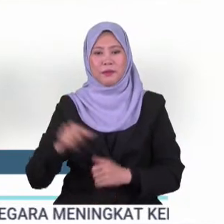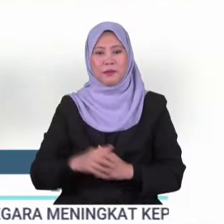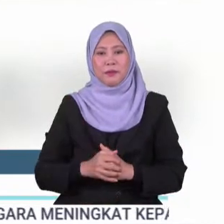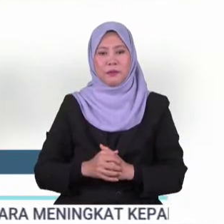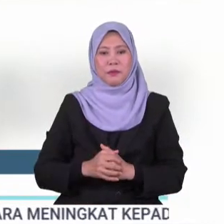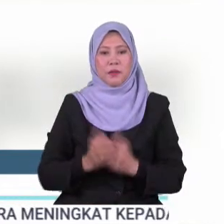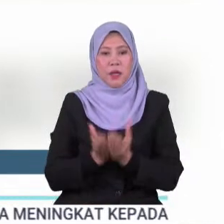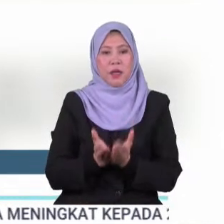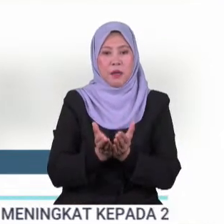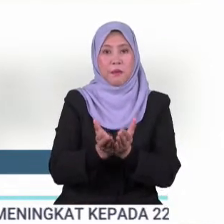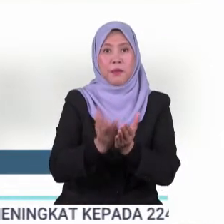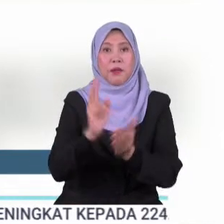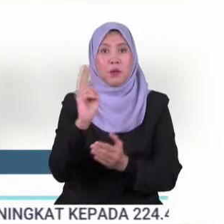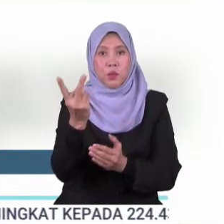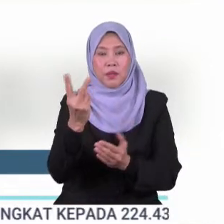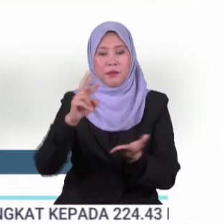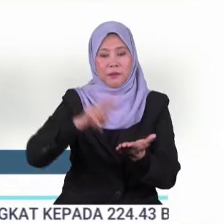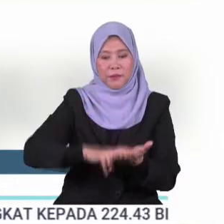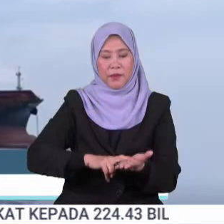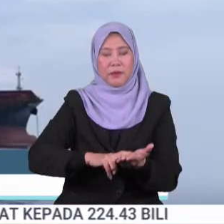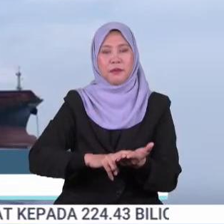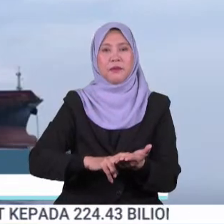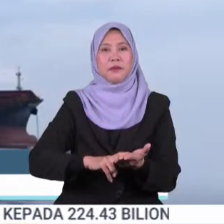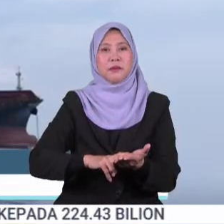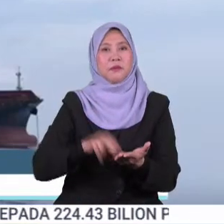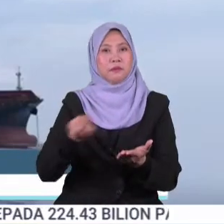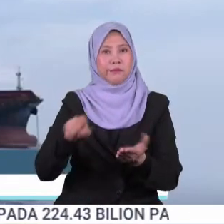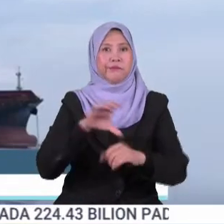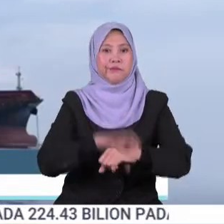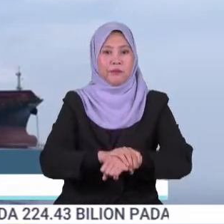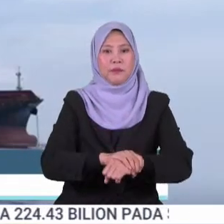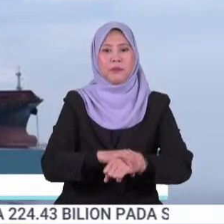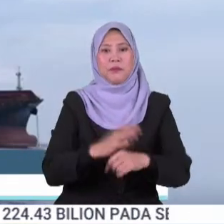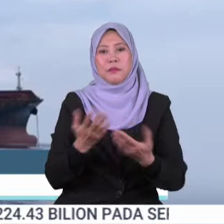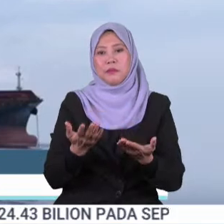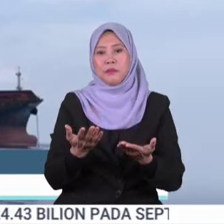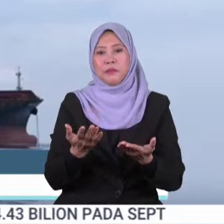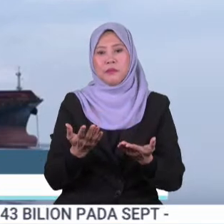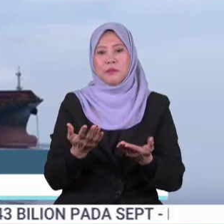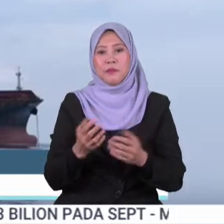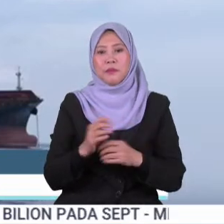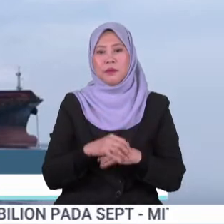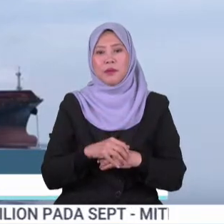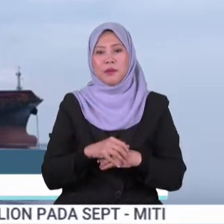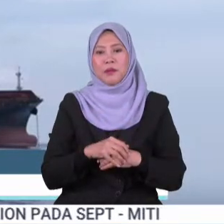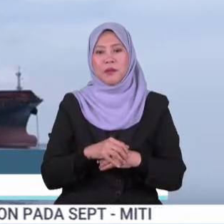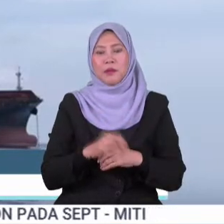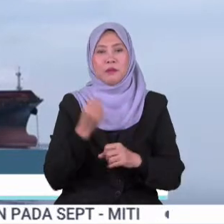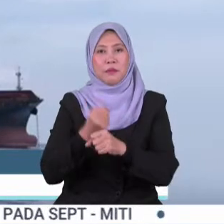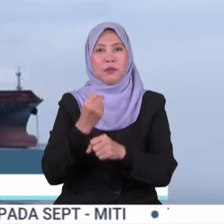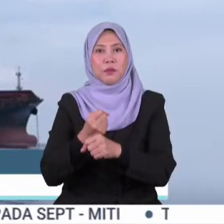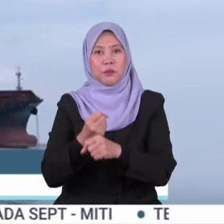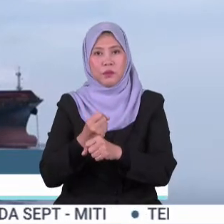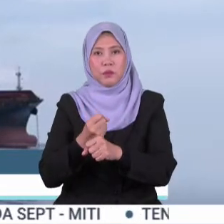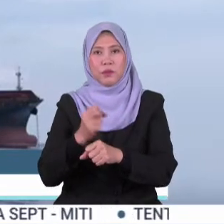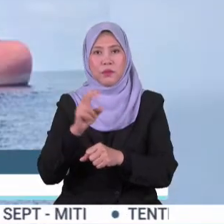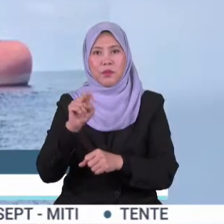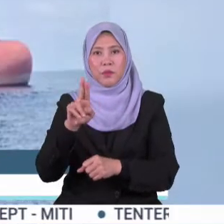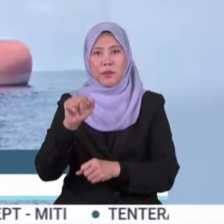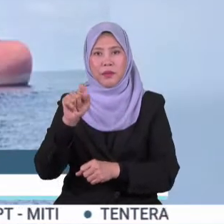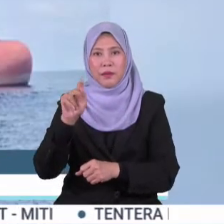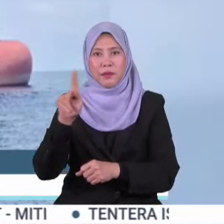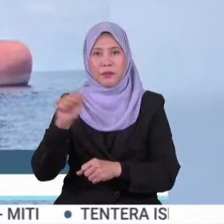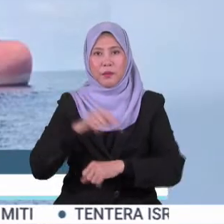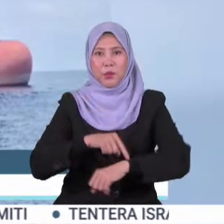Manakala kapal pengangkut kedua yang juga didaftarkan di Monrovia ditahan pada kedudukan 22.8 Batu Nautika Timur Laut Tanjung